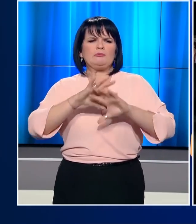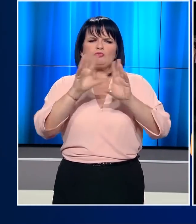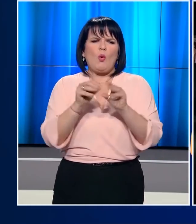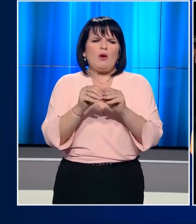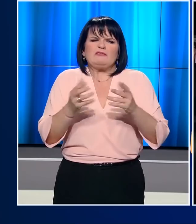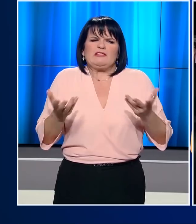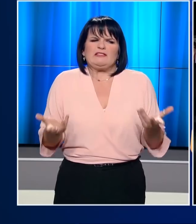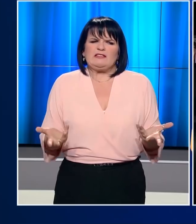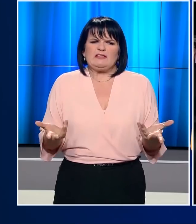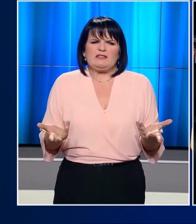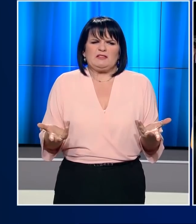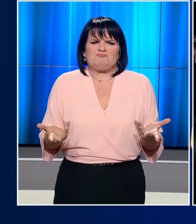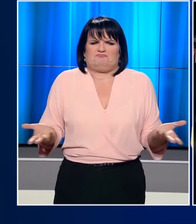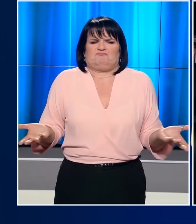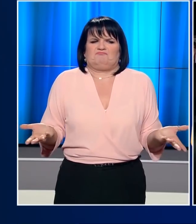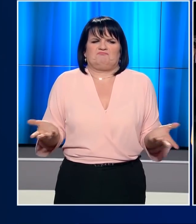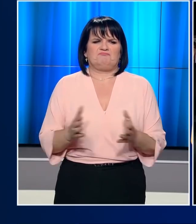Υπότιτλοι AUTHORWAVE